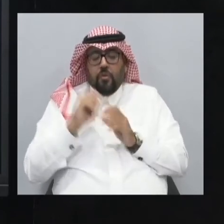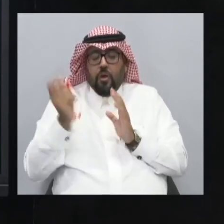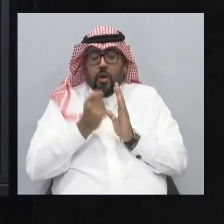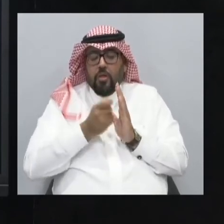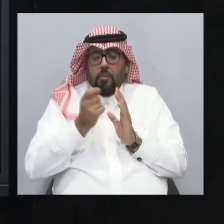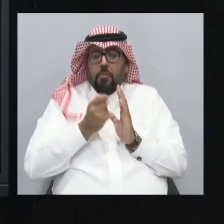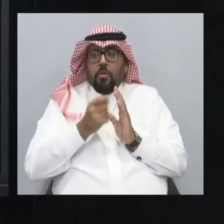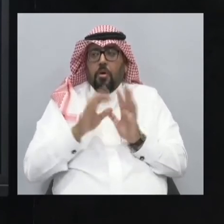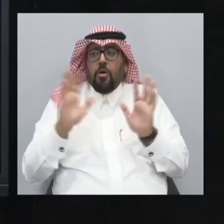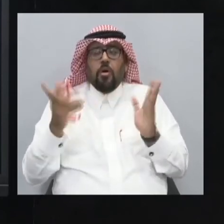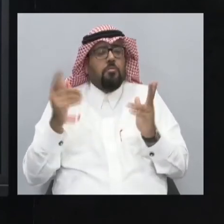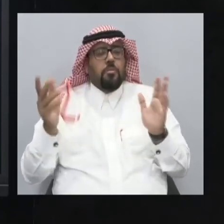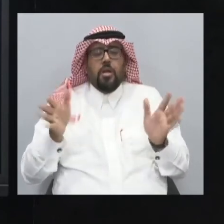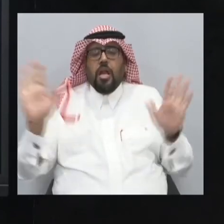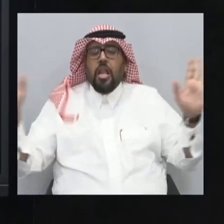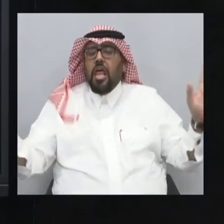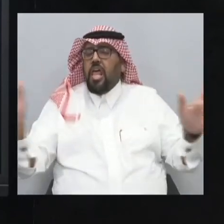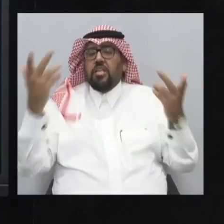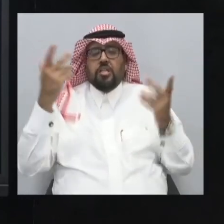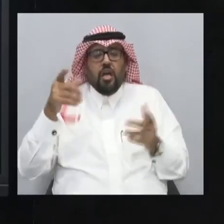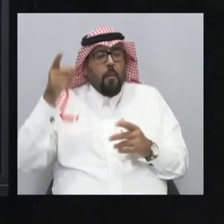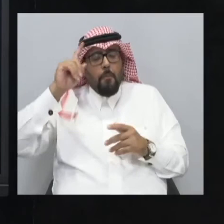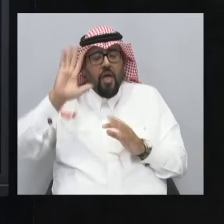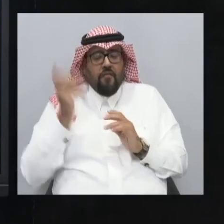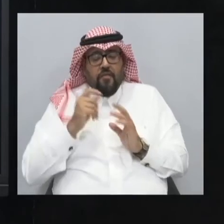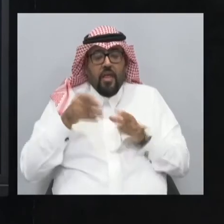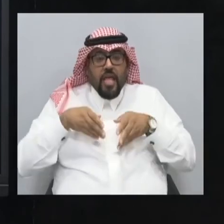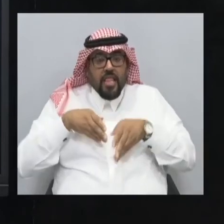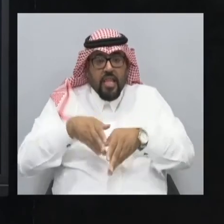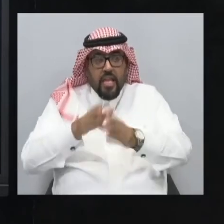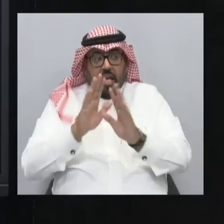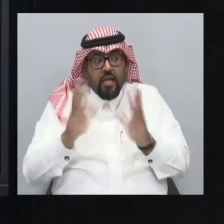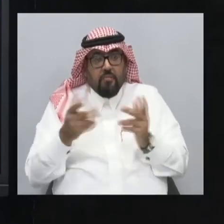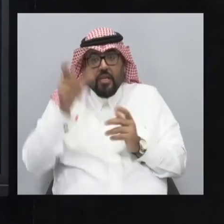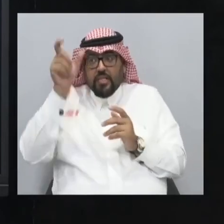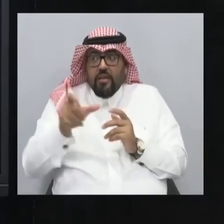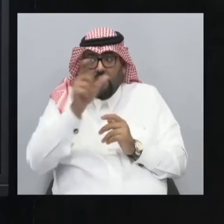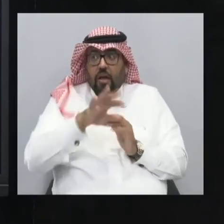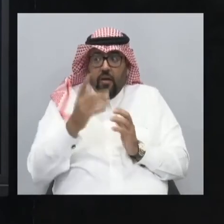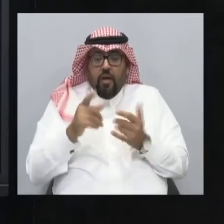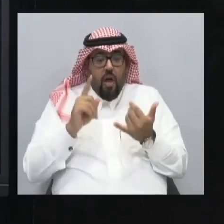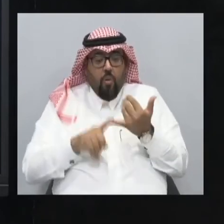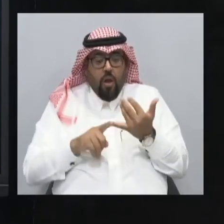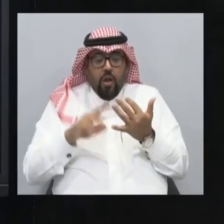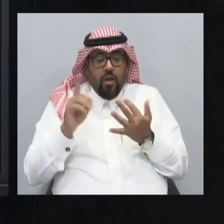لزميلك، أو أكتب لأي شخص لا يعرف هذه الطريقة، تصفها، بماذا تبدأ؟